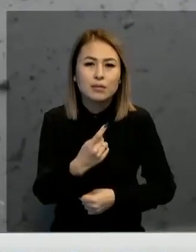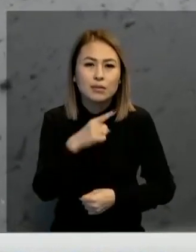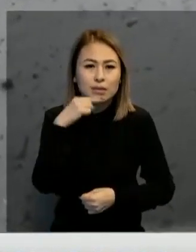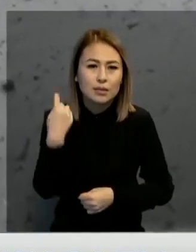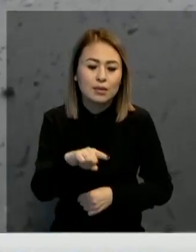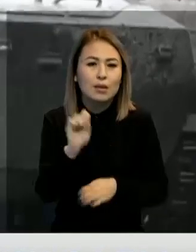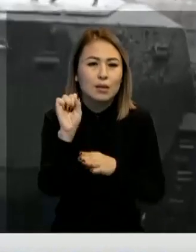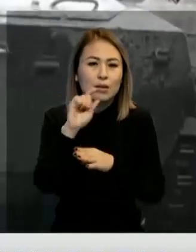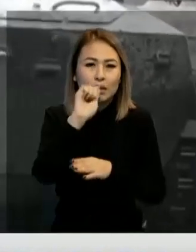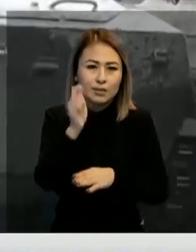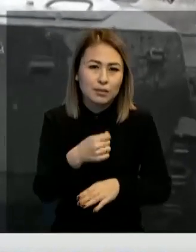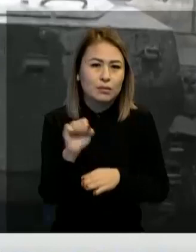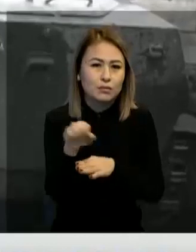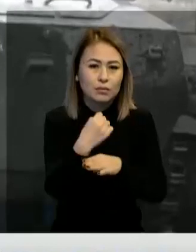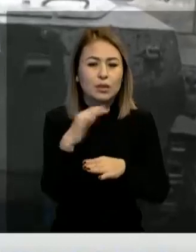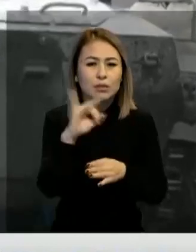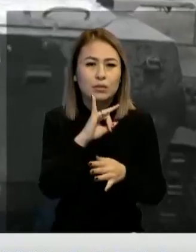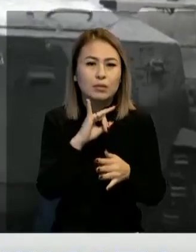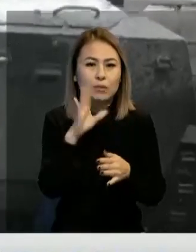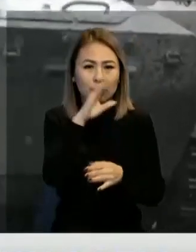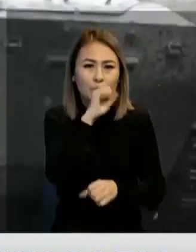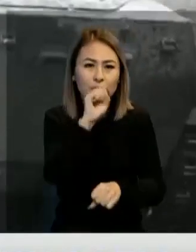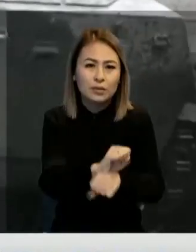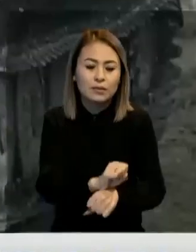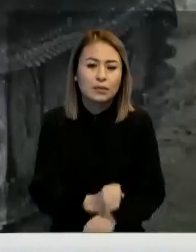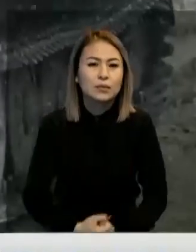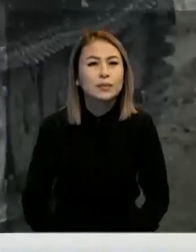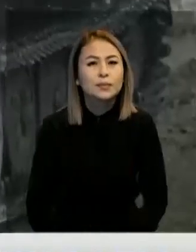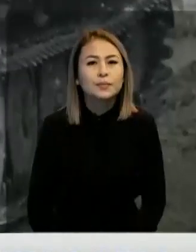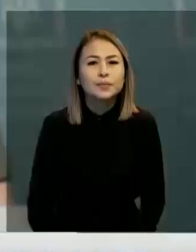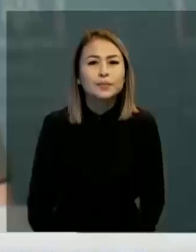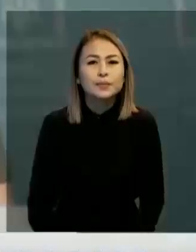тоқтатып, шабуылға тойтарыс беріп келе жатқанын атап өтті.